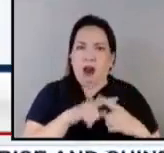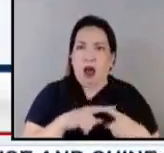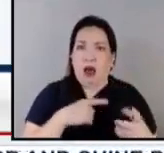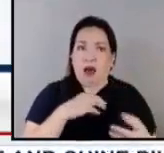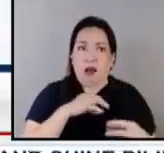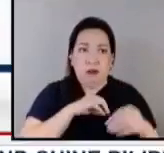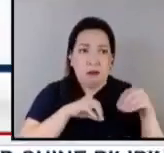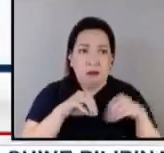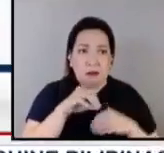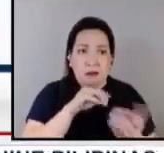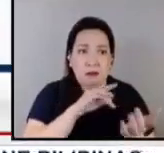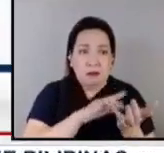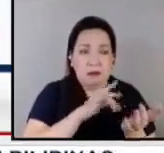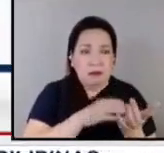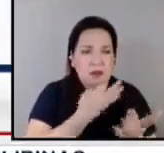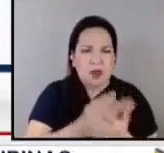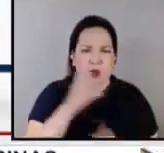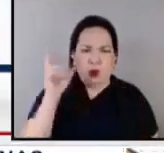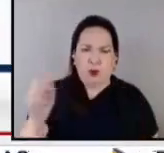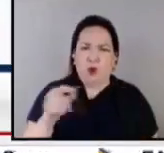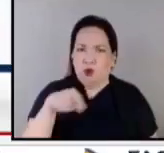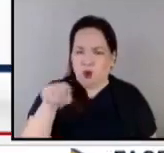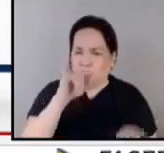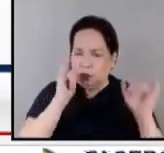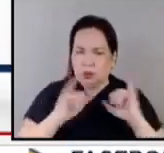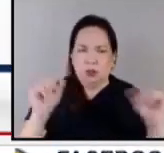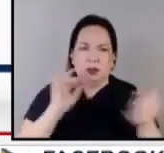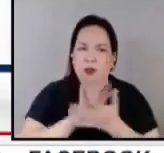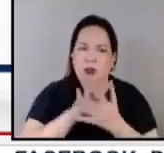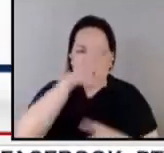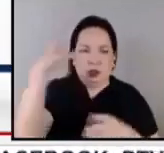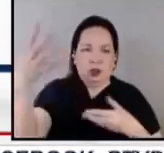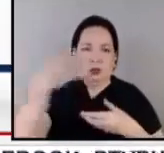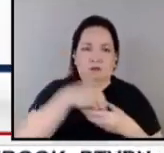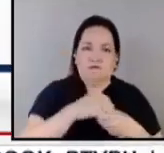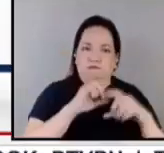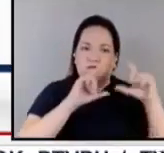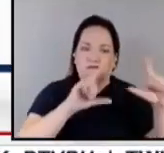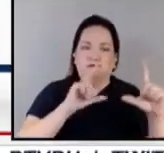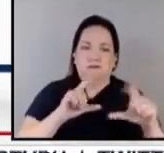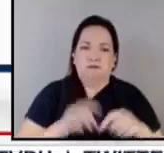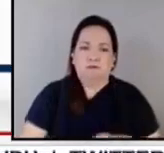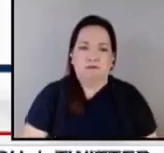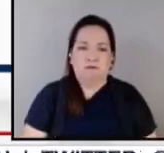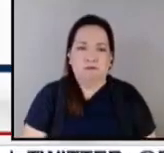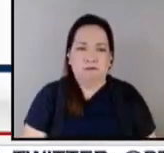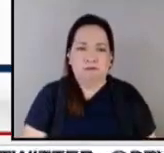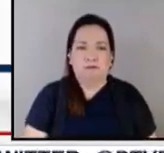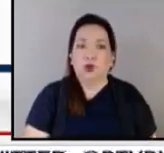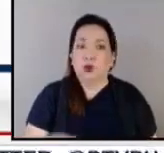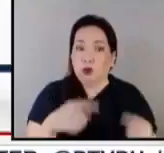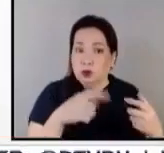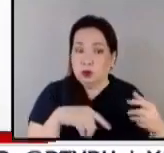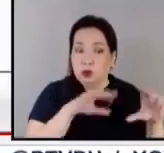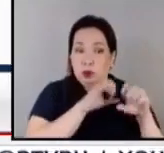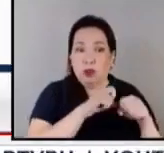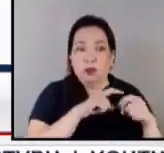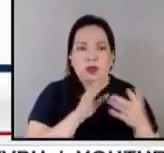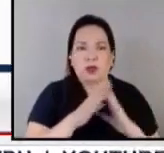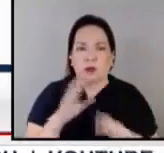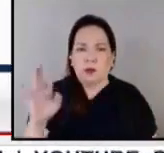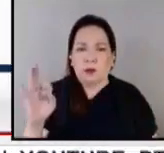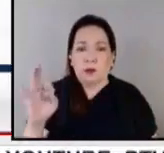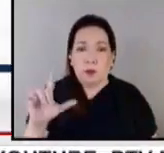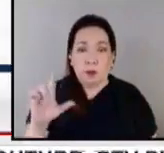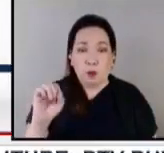alanganin. Nasa kustodiya ng Integrity Monitoring and Enforcement Group ang mga naarestong pulis at inilagay na sa floating status. Inaalam na